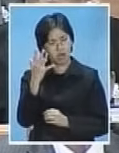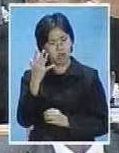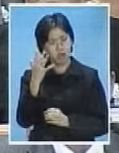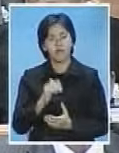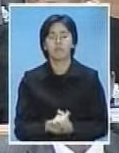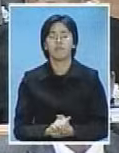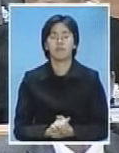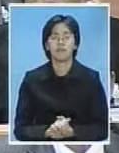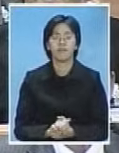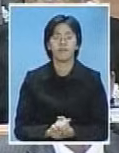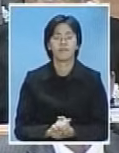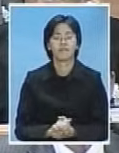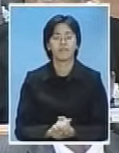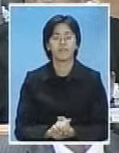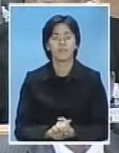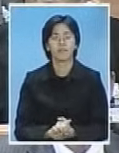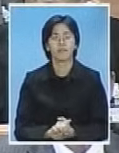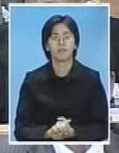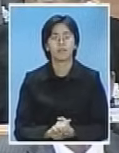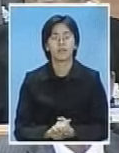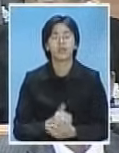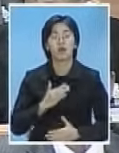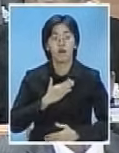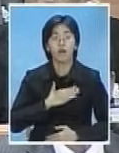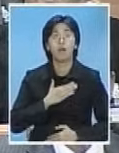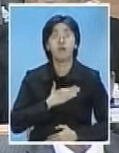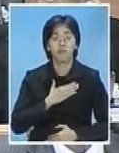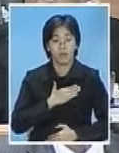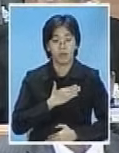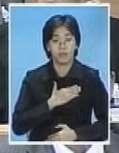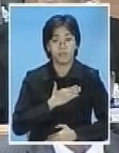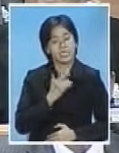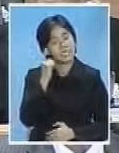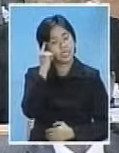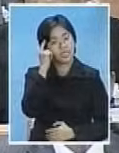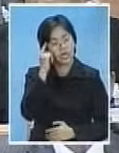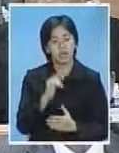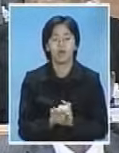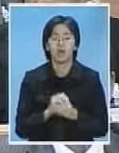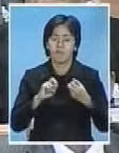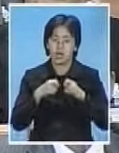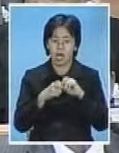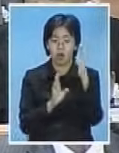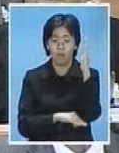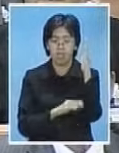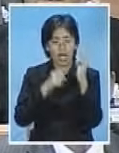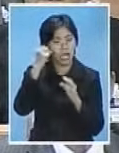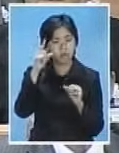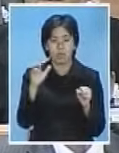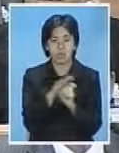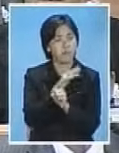เพราะผมเข้าใจว่าความไม่เข้าใจตรงแท้ในปัญหานี้อาจจ